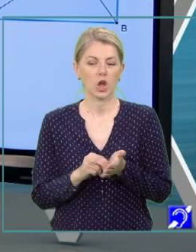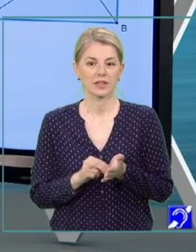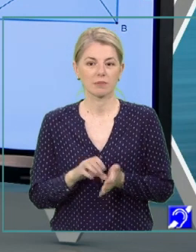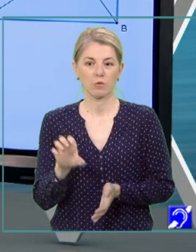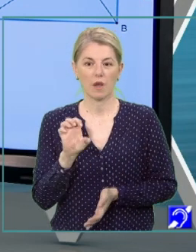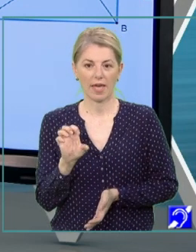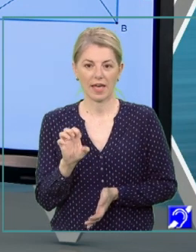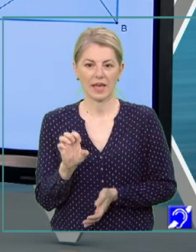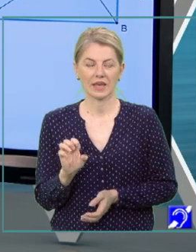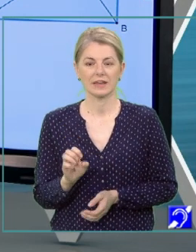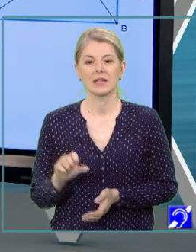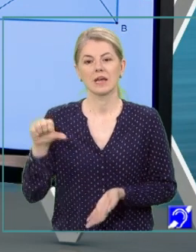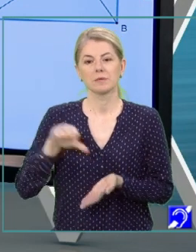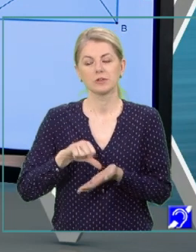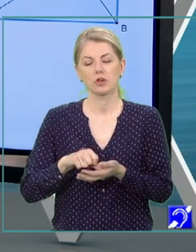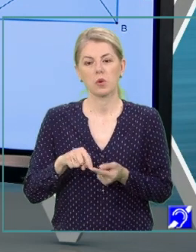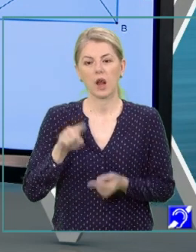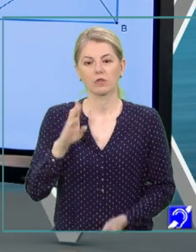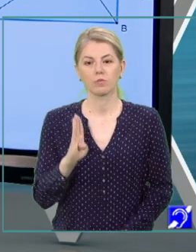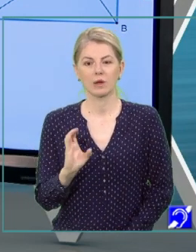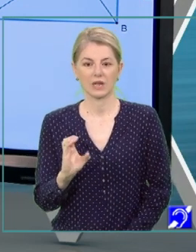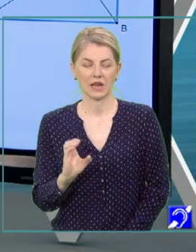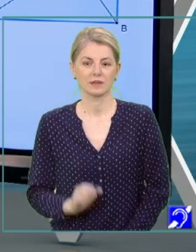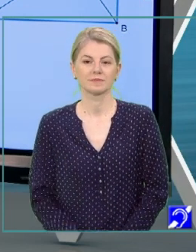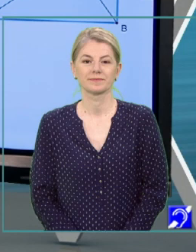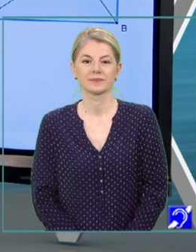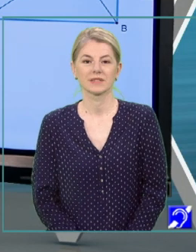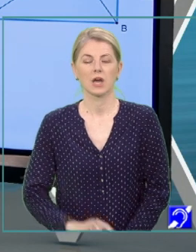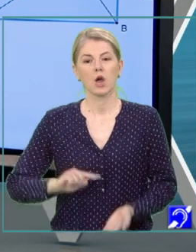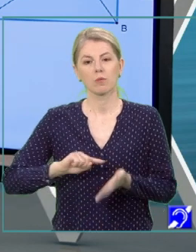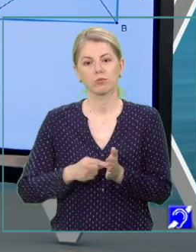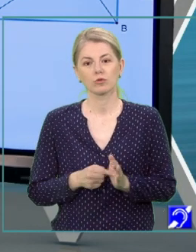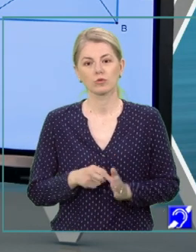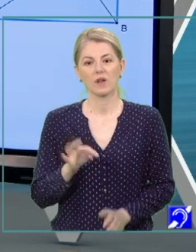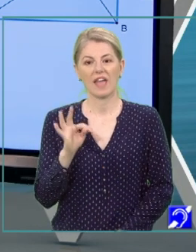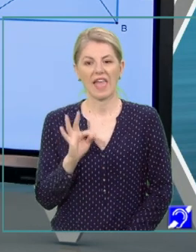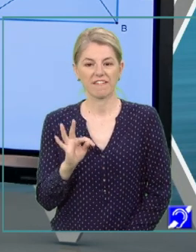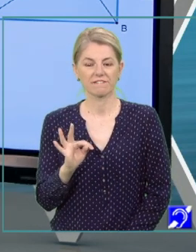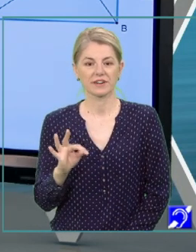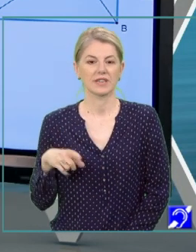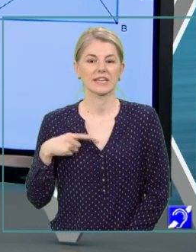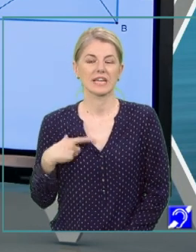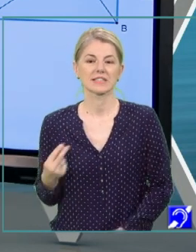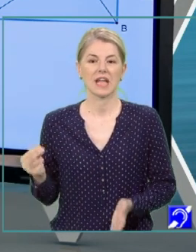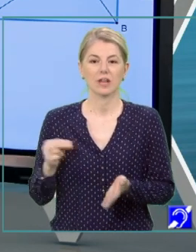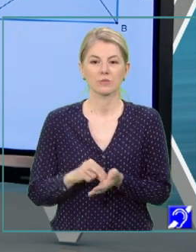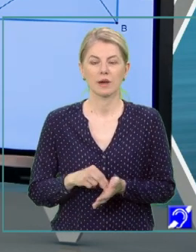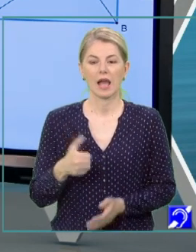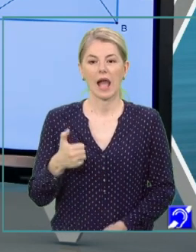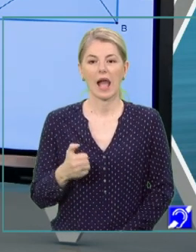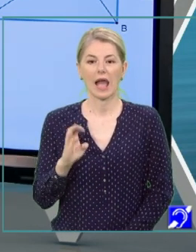E mijlocul laturii BC, iar punctul F este situat pe